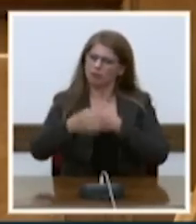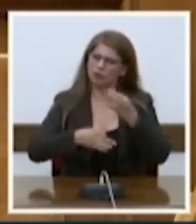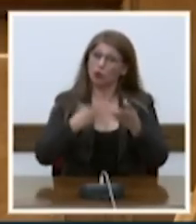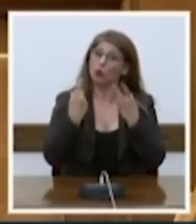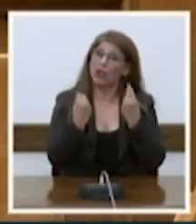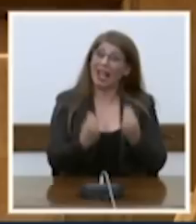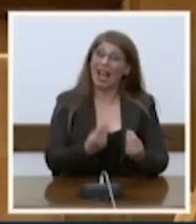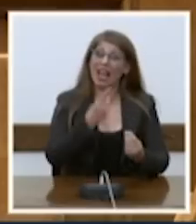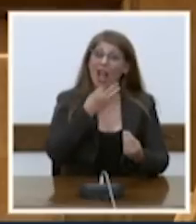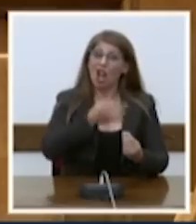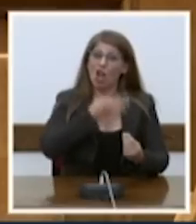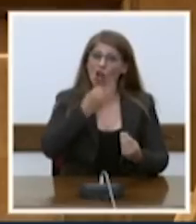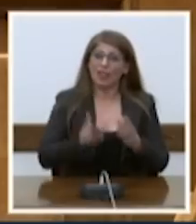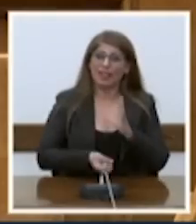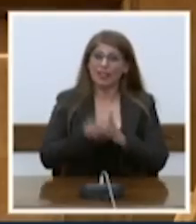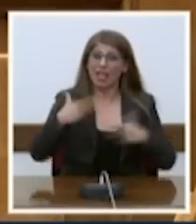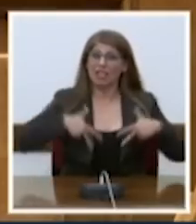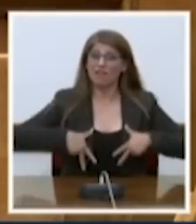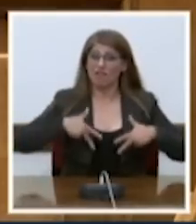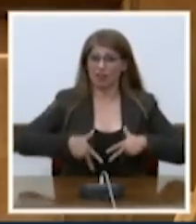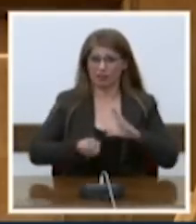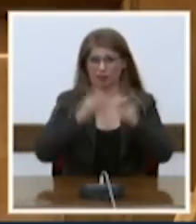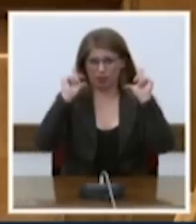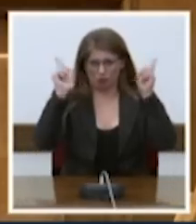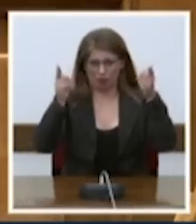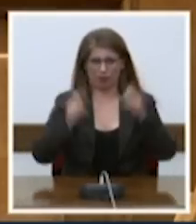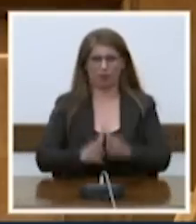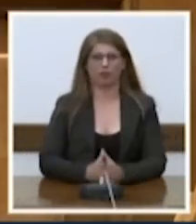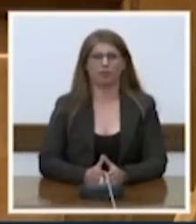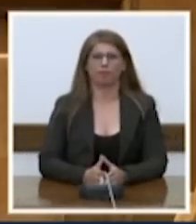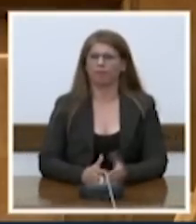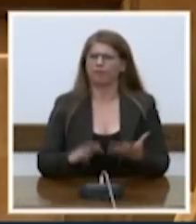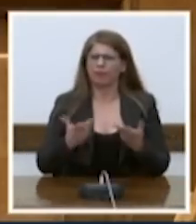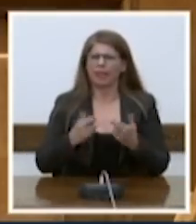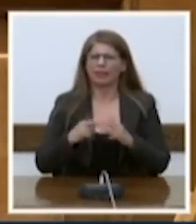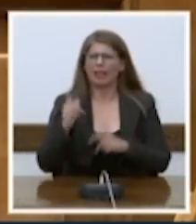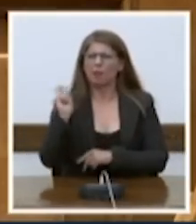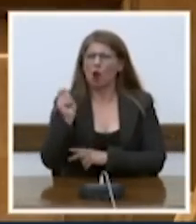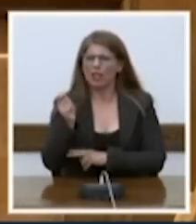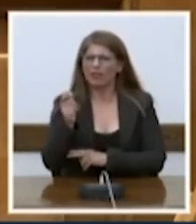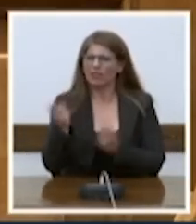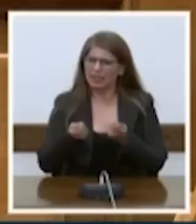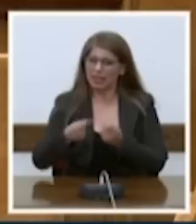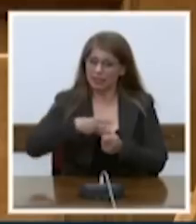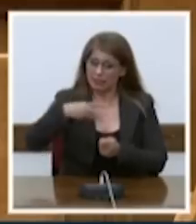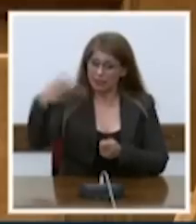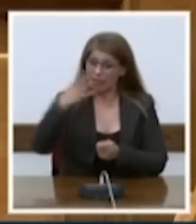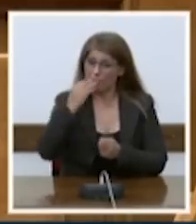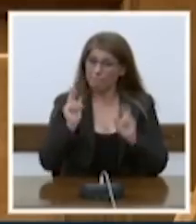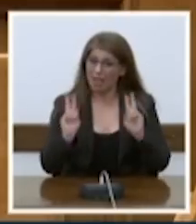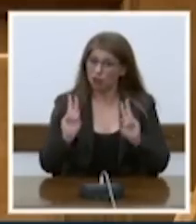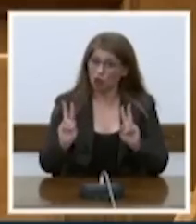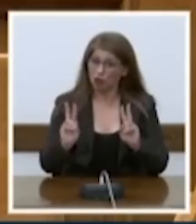λόγια για τη νέα κυβέρνηση της Νέας Δημοκρατίας. Τι αντιπολίτευση να κάνουν ΣΥΡΙΖΑ, ΠΑΣΟΚ, στα